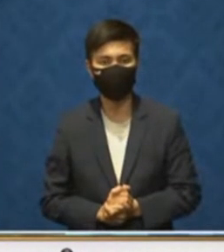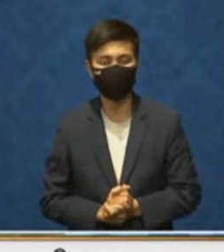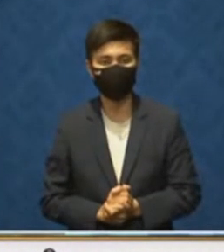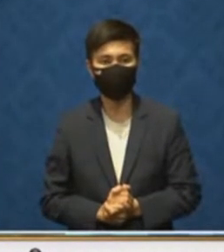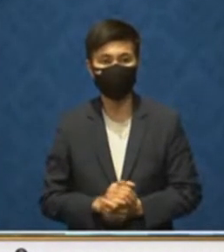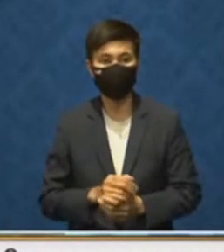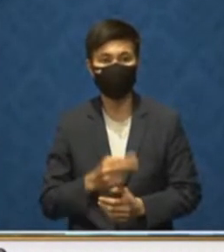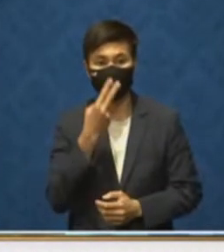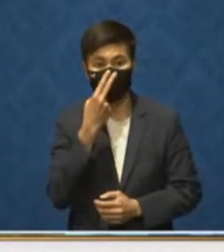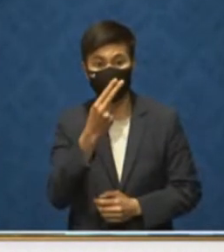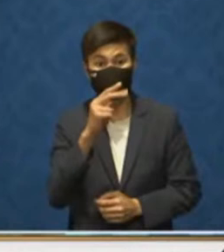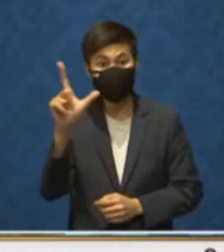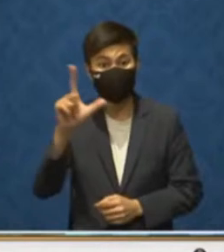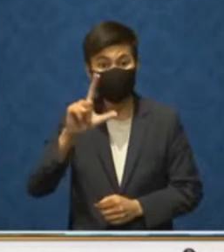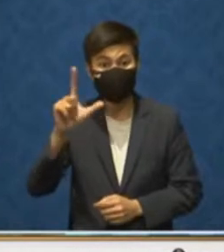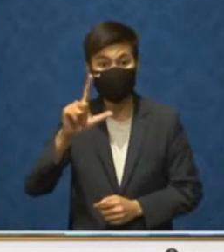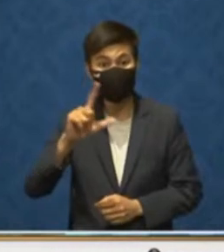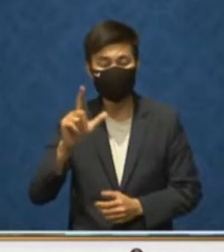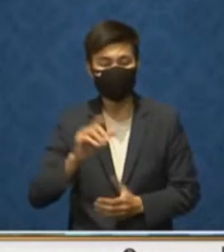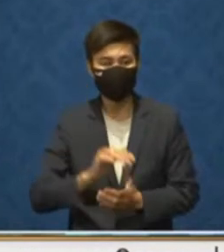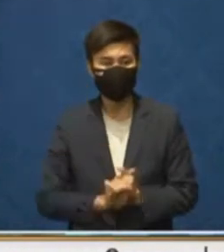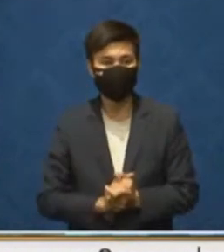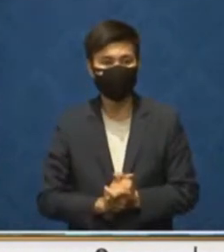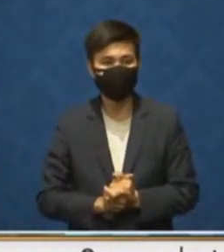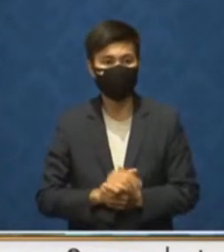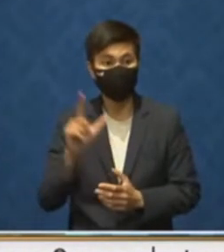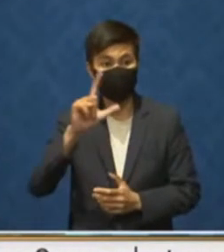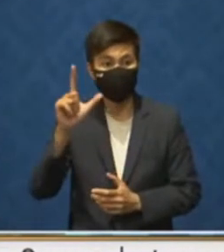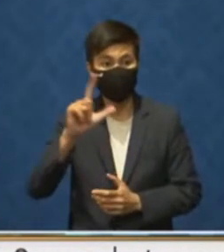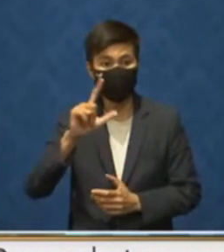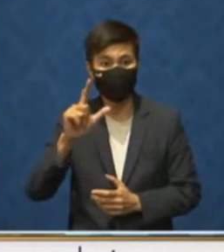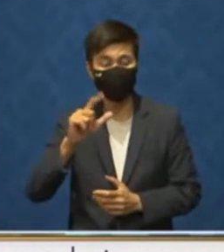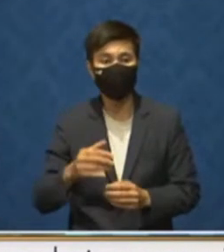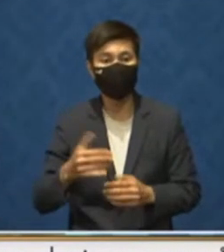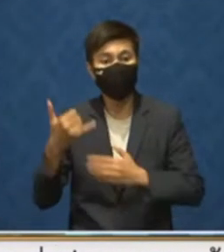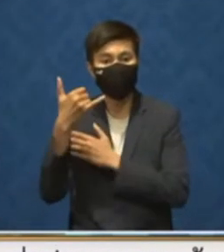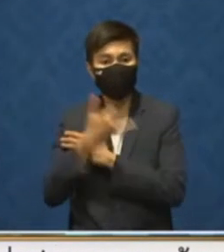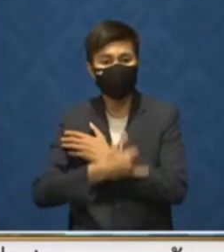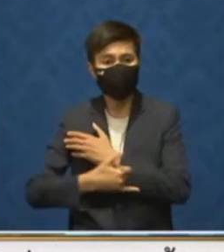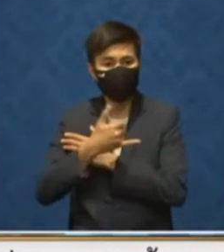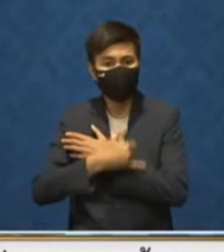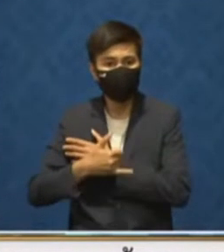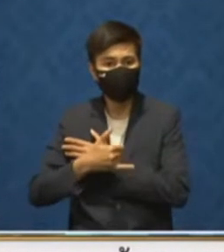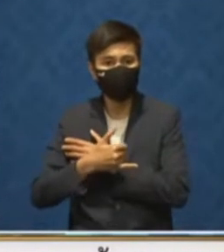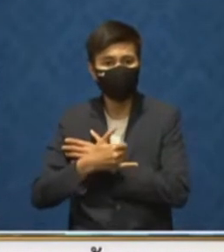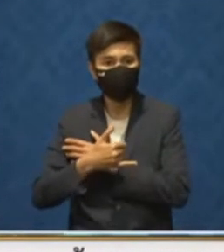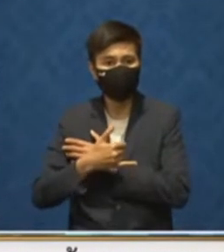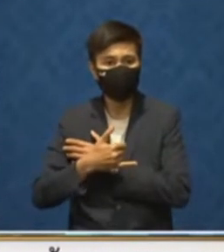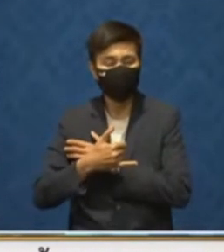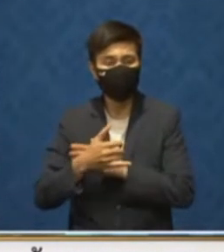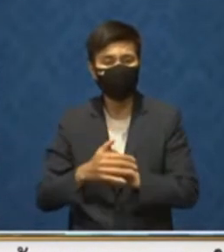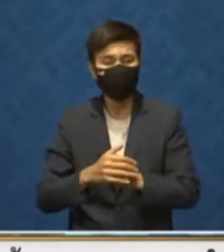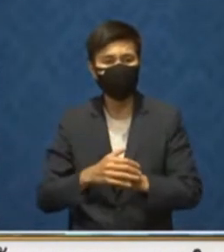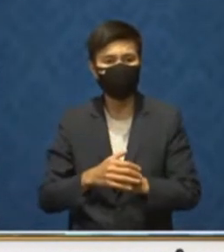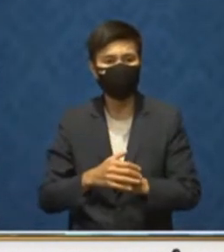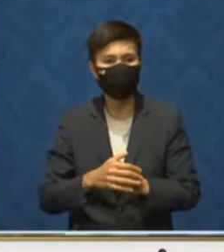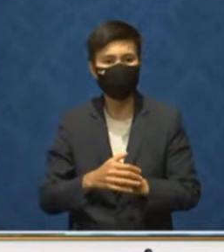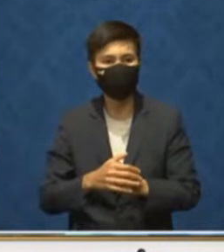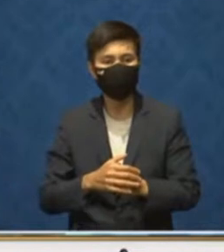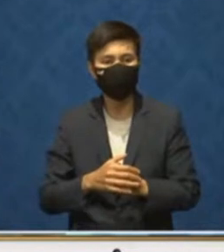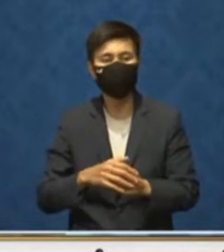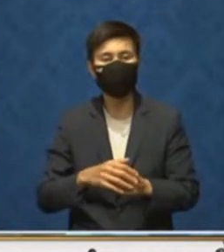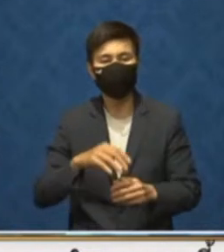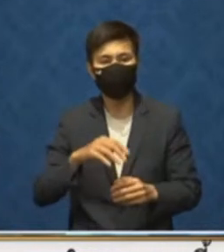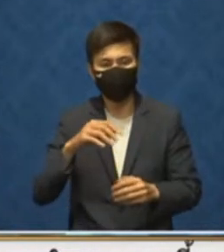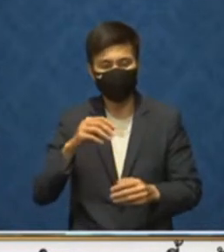เลยนะฮะเป็นประเทศสแกนดิเนเวียนะครับการคอรัปชั่นน้อยนะครับเช่นเล่นมา